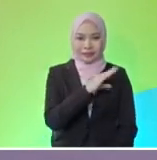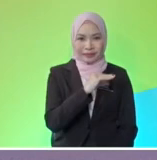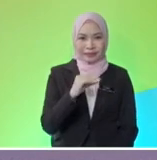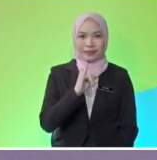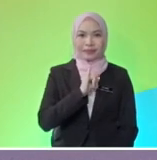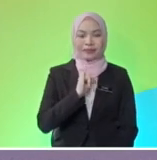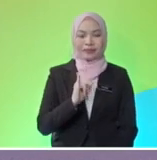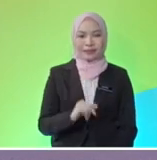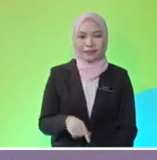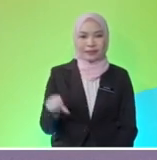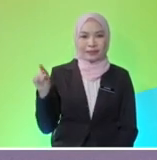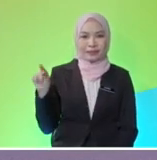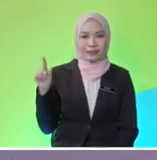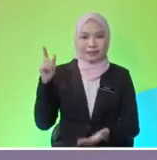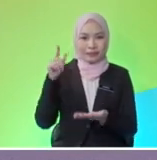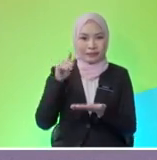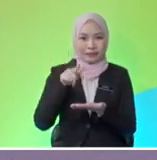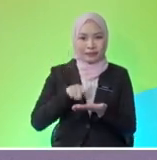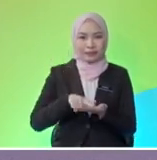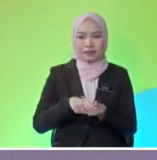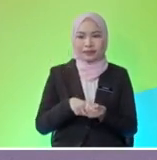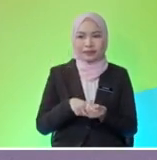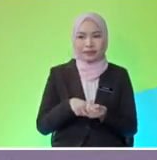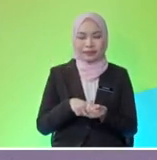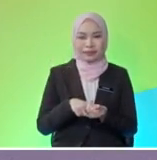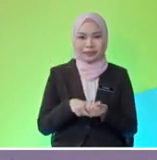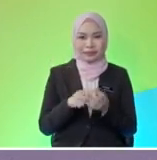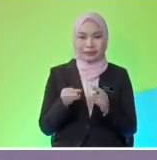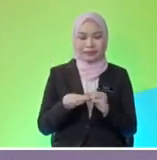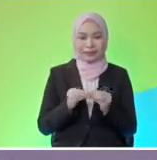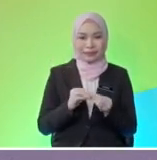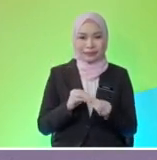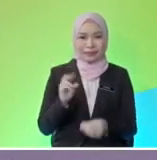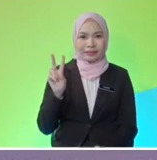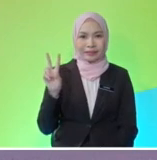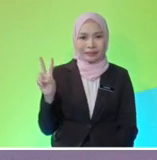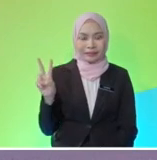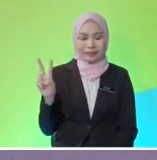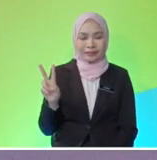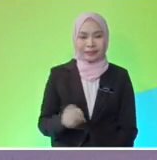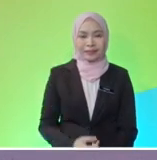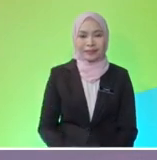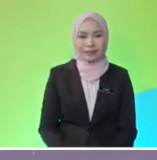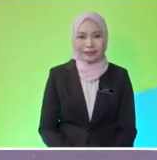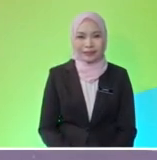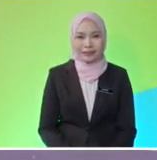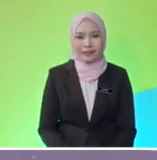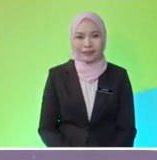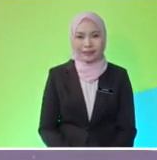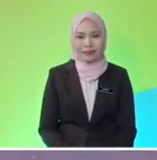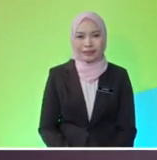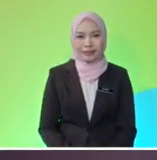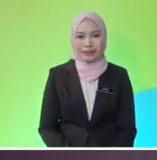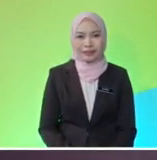sini, cikgu. Baiklah. Dan murid-murid juga boleh buat sama-sama di rumah sebagai aktiviti bersama-sama dengan keluarga,